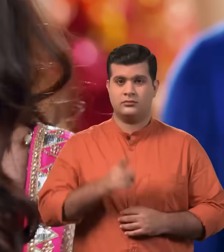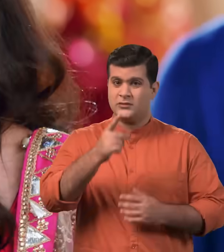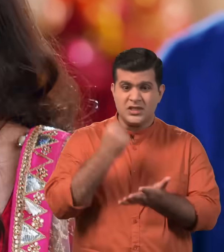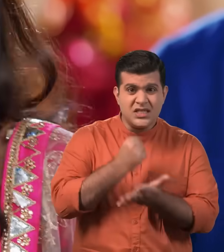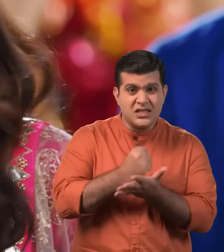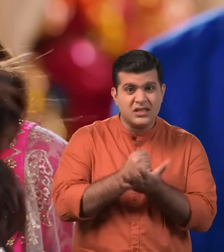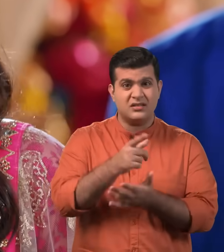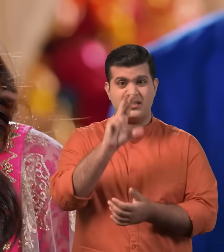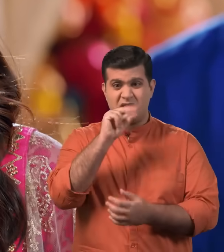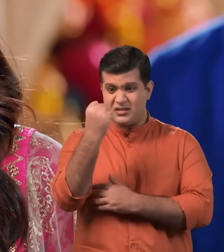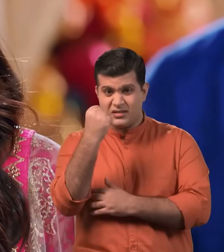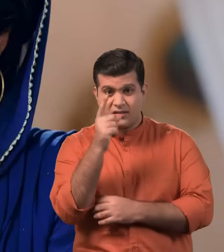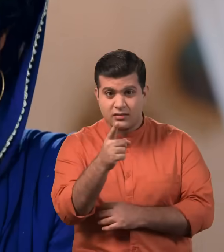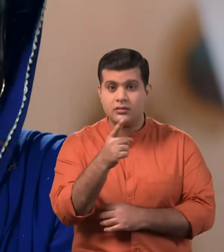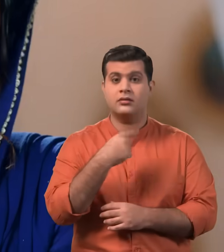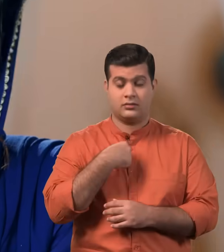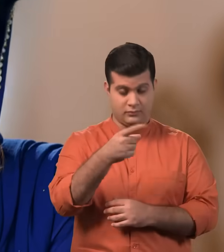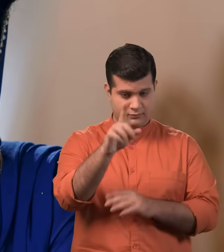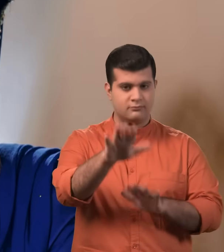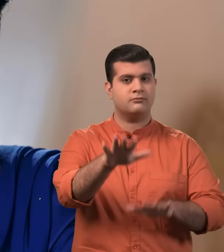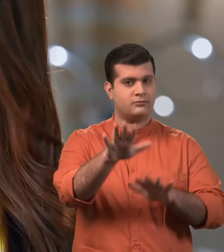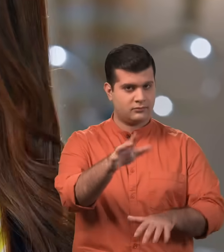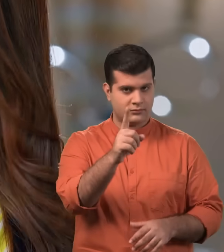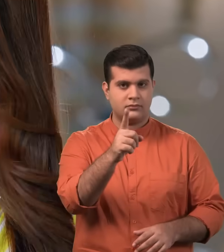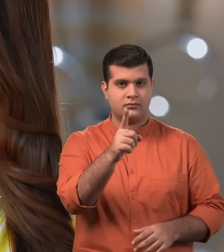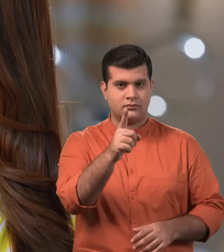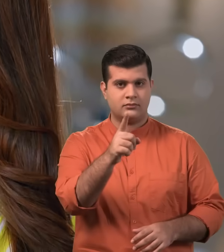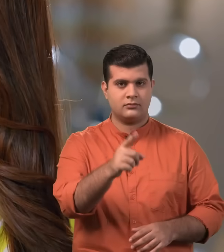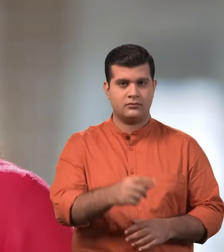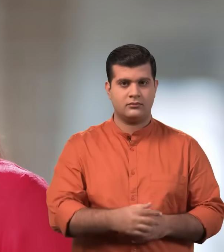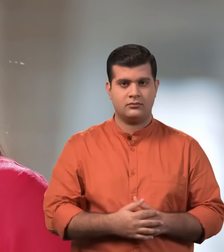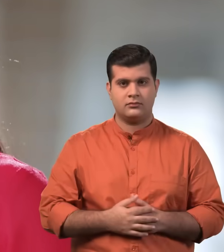यदि जिद और जबान दोनों ही काबू में करनी होगी